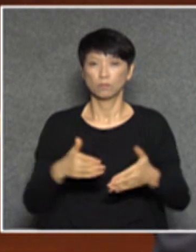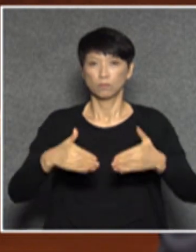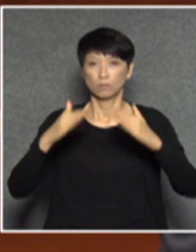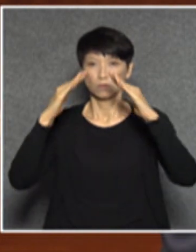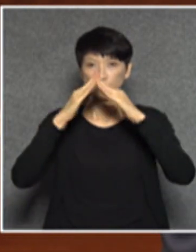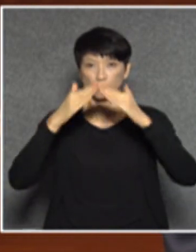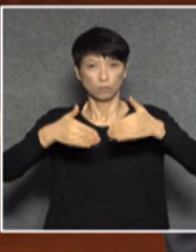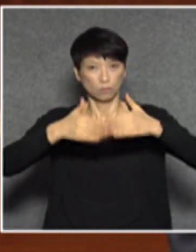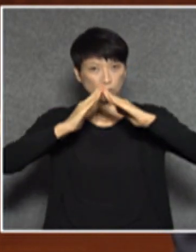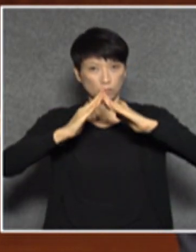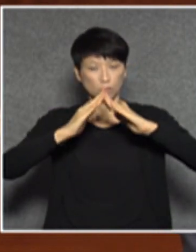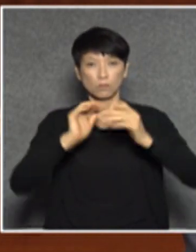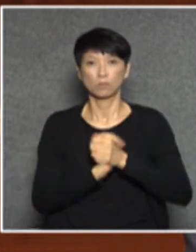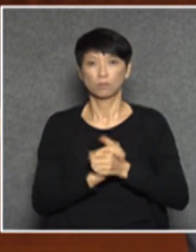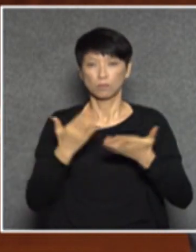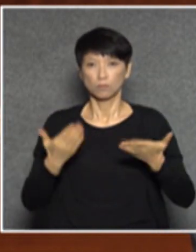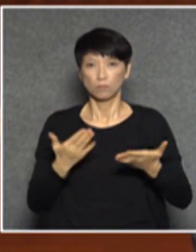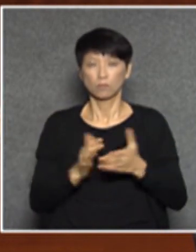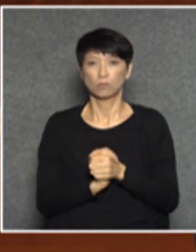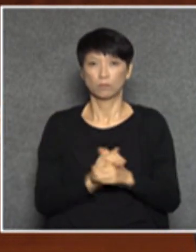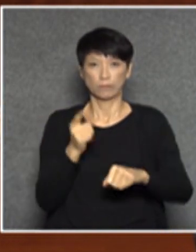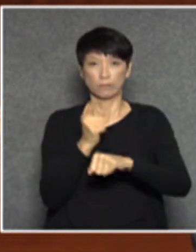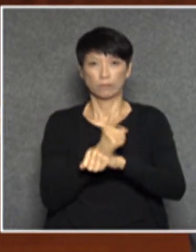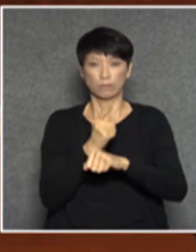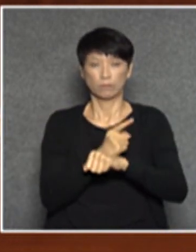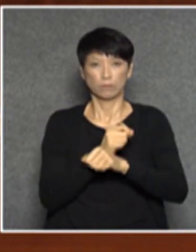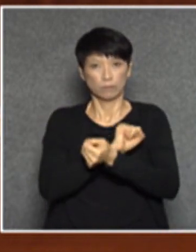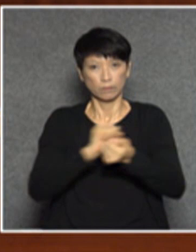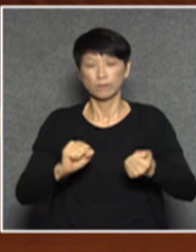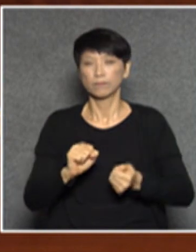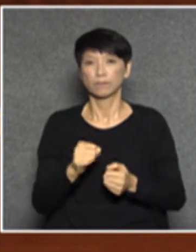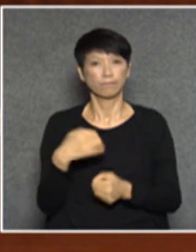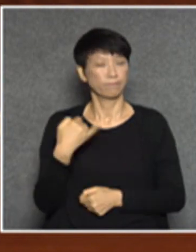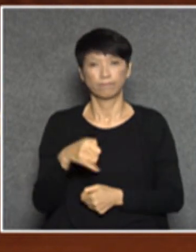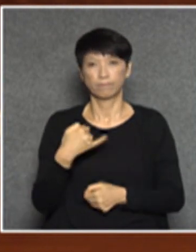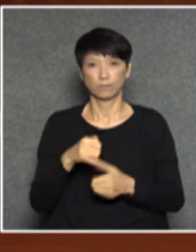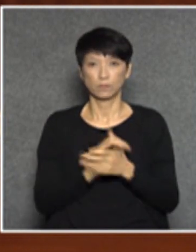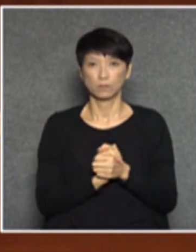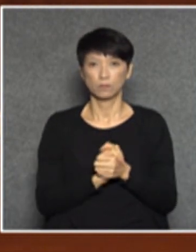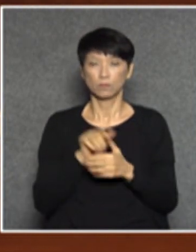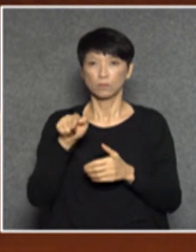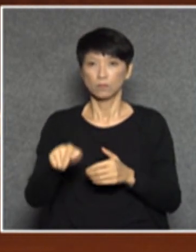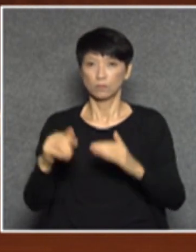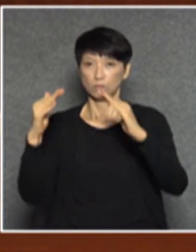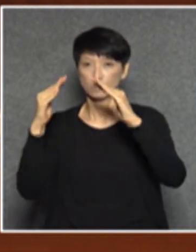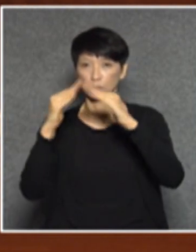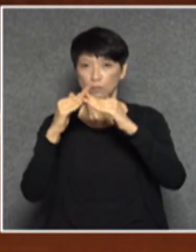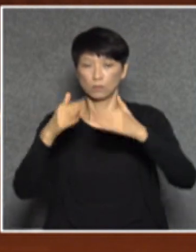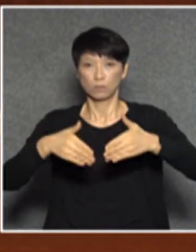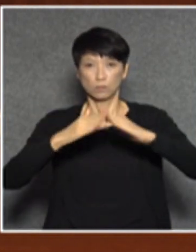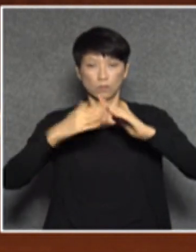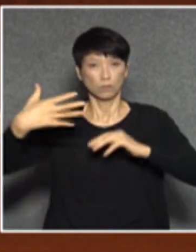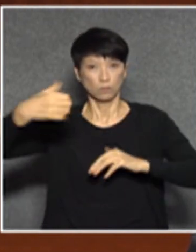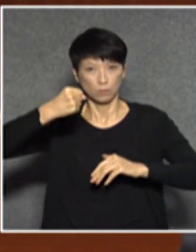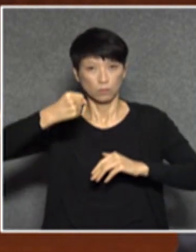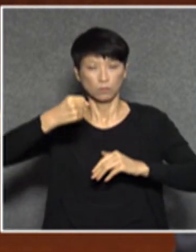覺得依個咧唔係我哋可以短期可以解決嘅問題。依個局咧佢具體嘅權力同埋職責